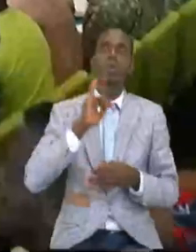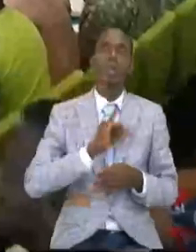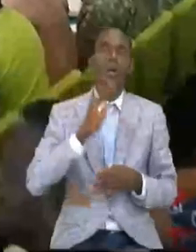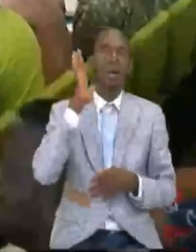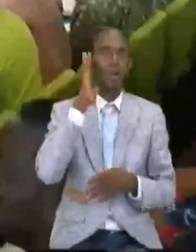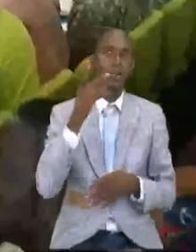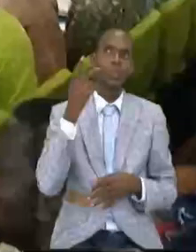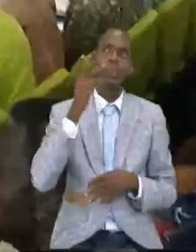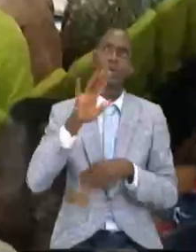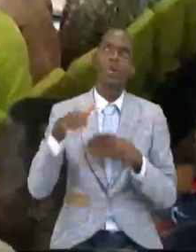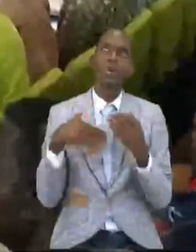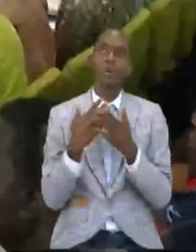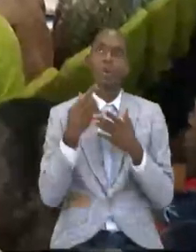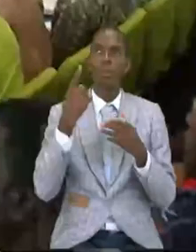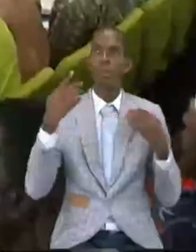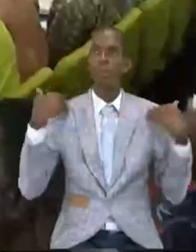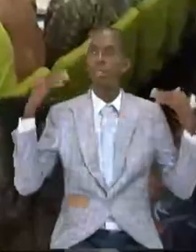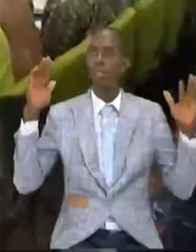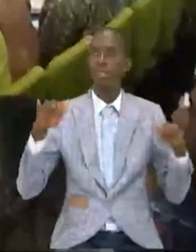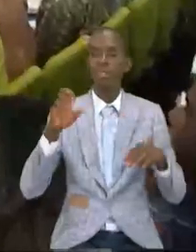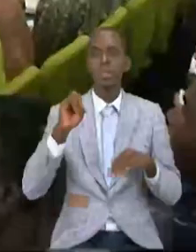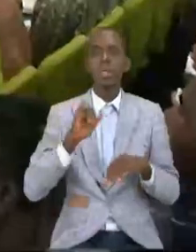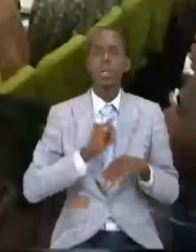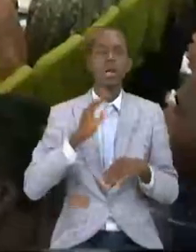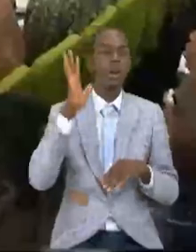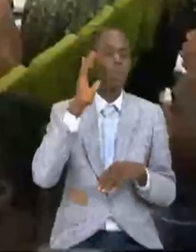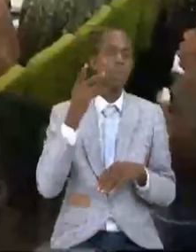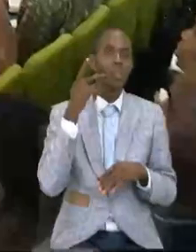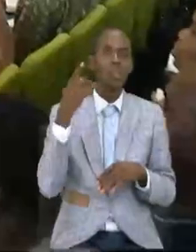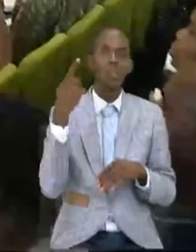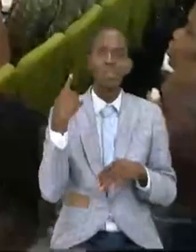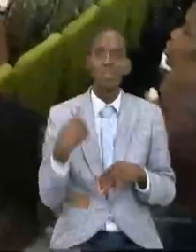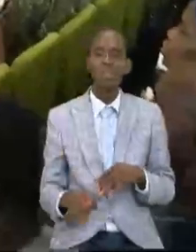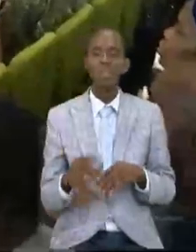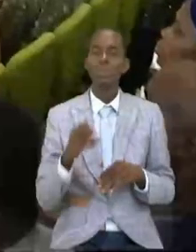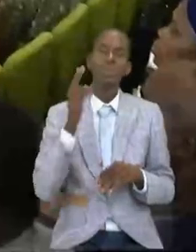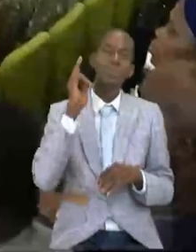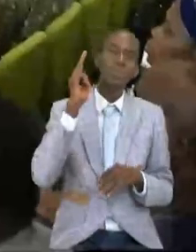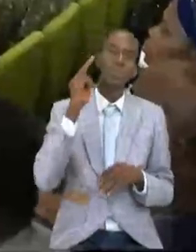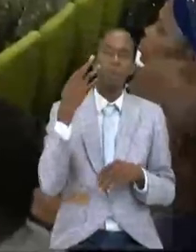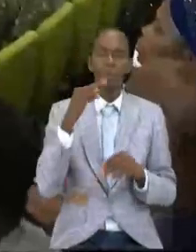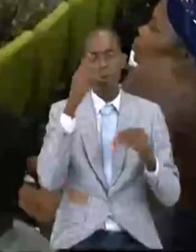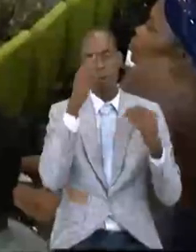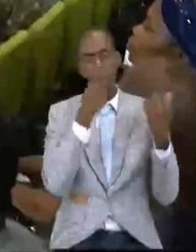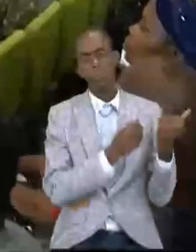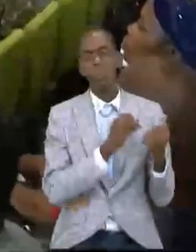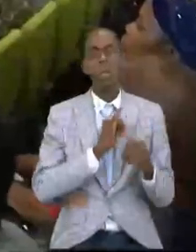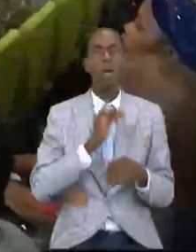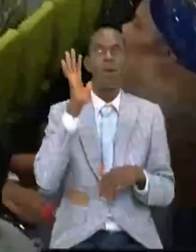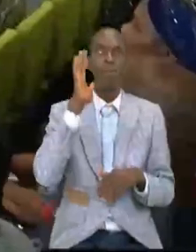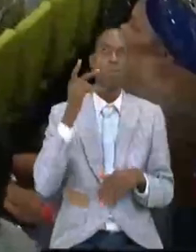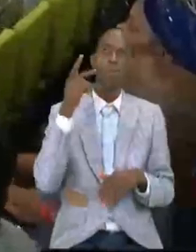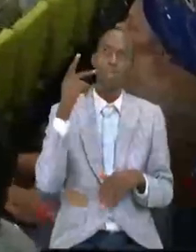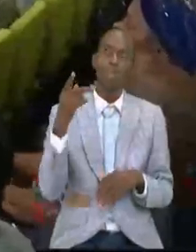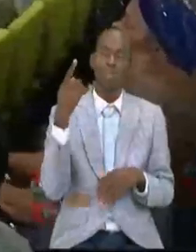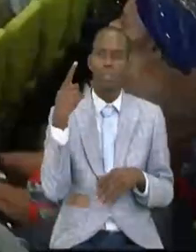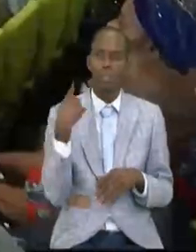Je verrai tous les anges. Je verrai les patriarches d'autrefois. Je verrai les prophètes